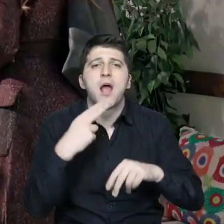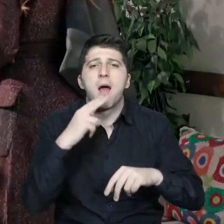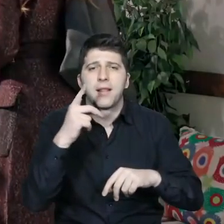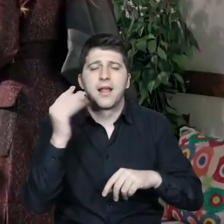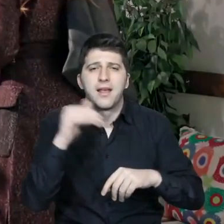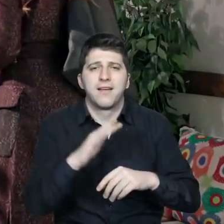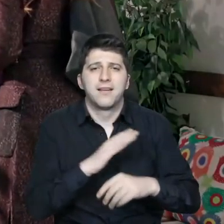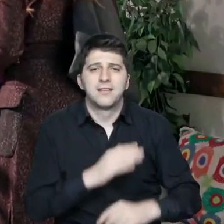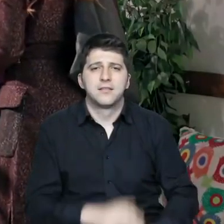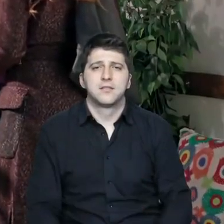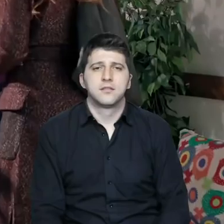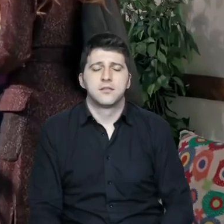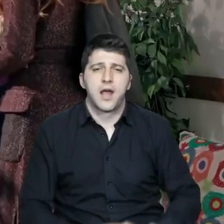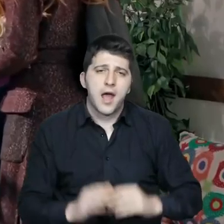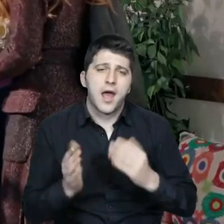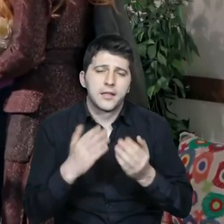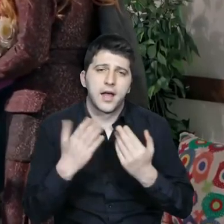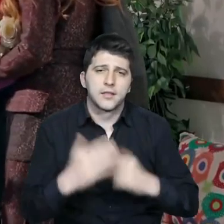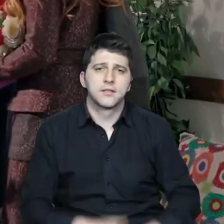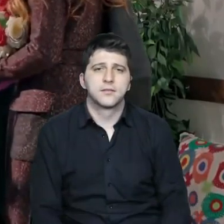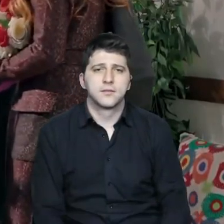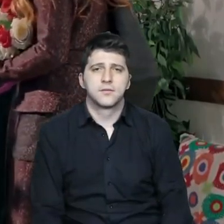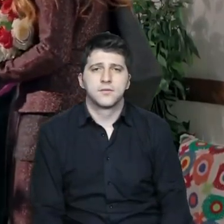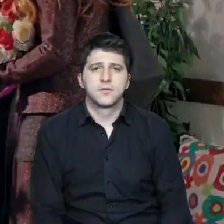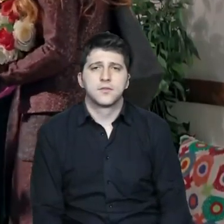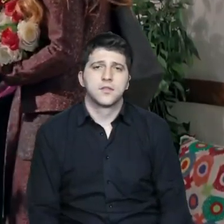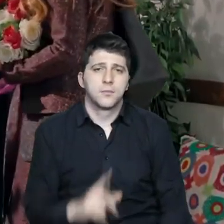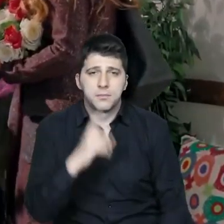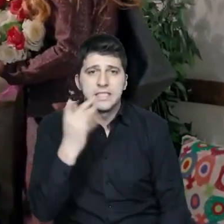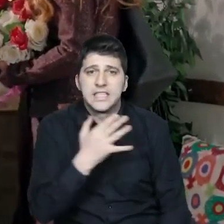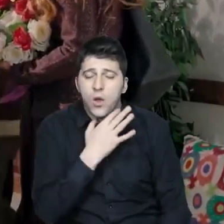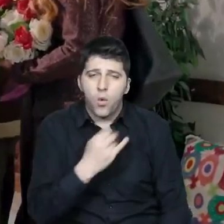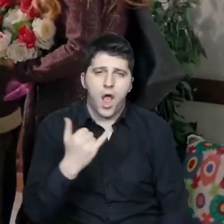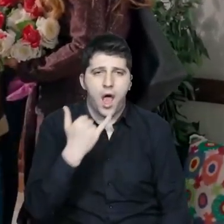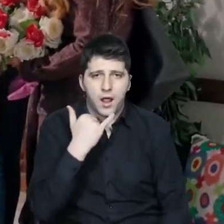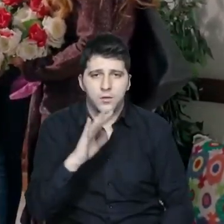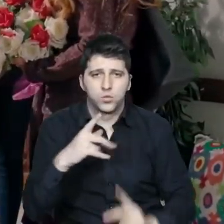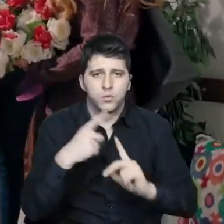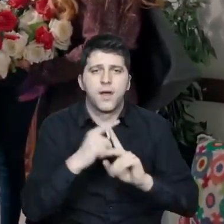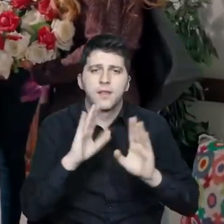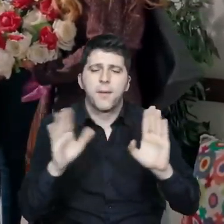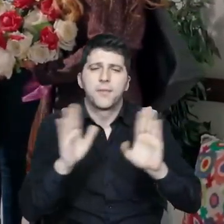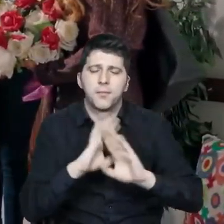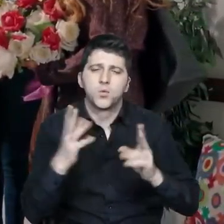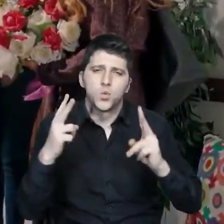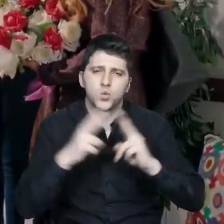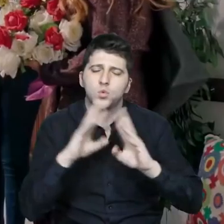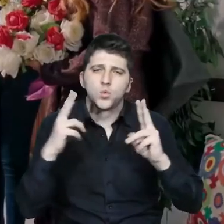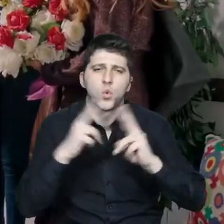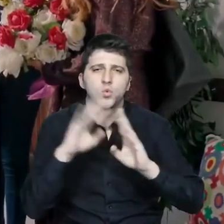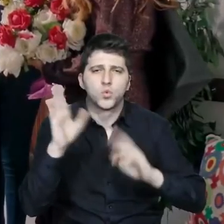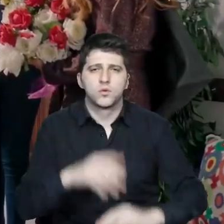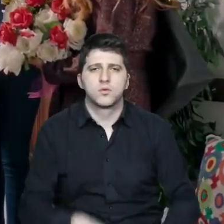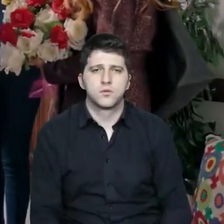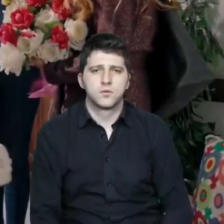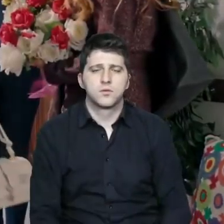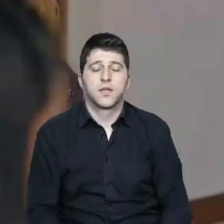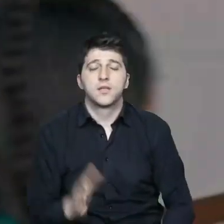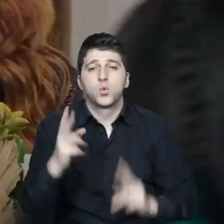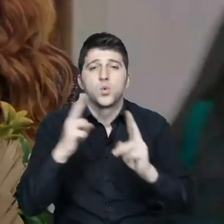geçti. Hadi hadi. Hadi bir şeye ihtiyaç olursa arayın, değil mi Tuğba'cığım? Tamam tamam, hadi görüşürüz. Hadi görüşürüz.